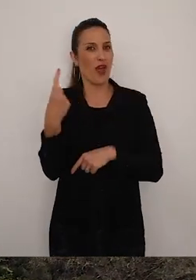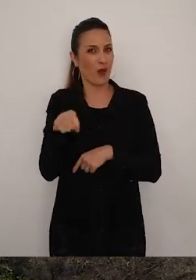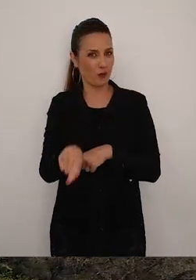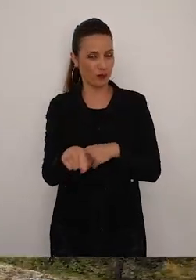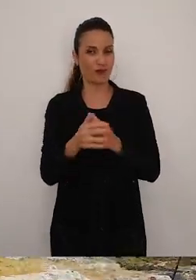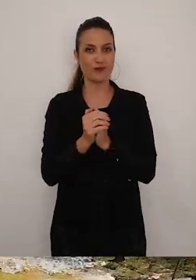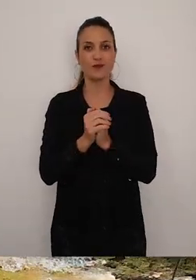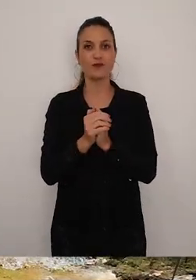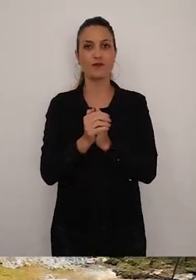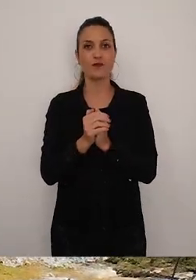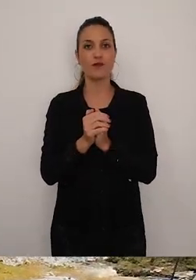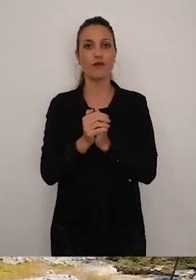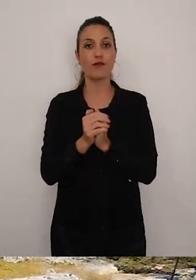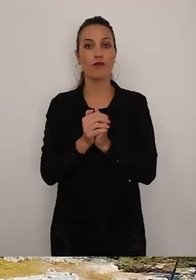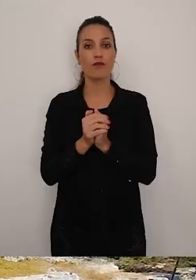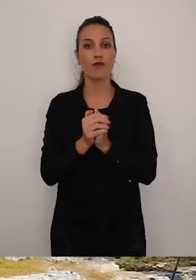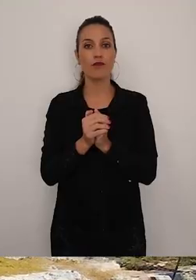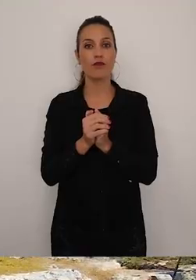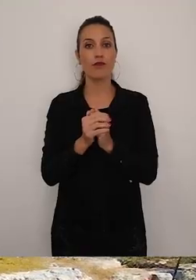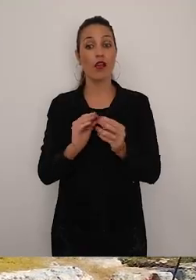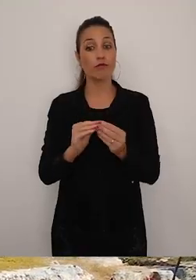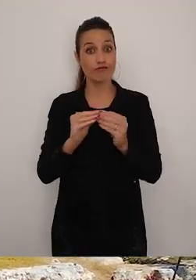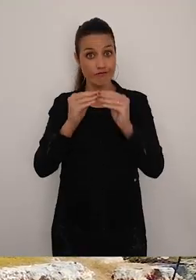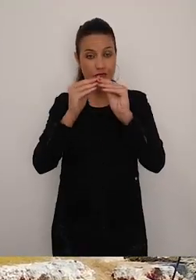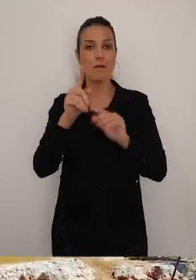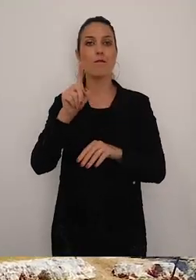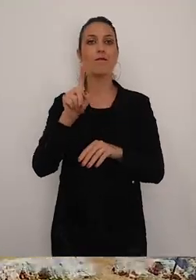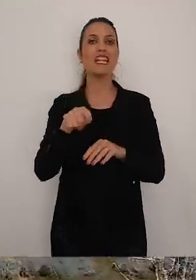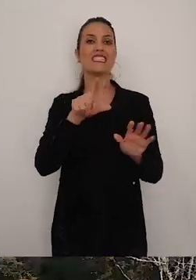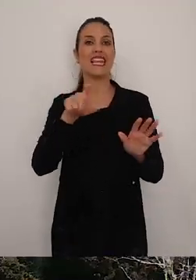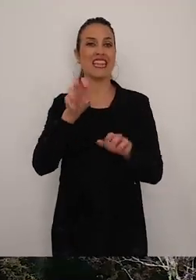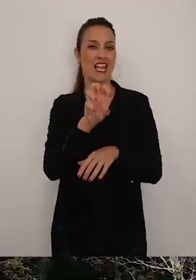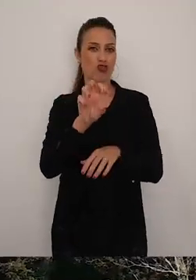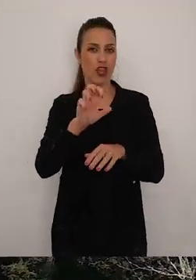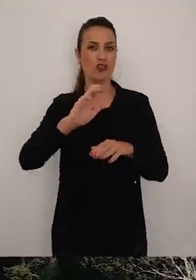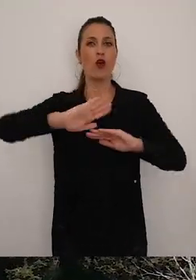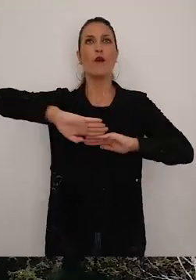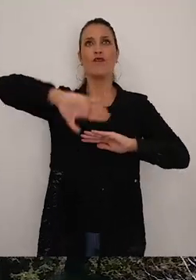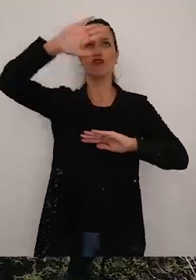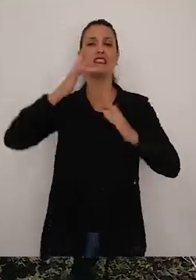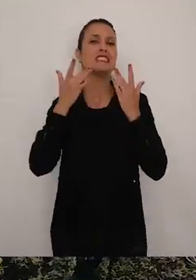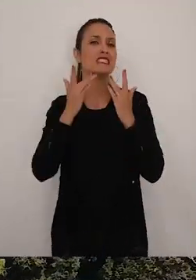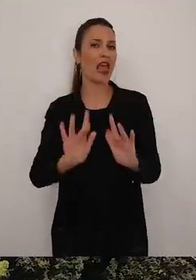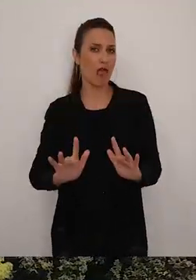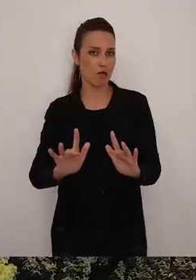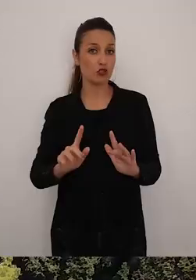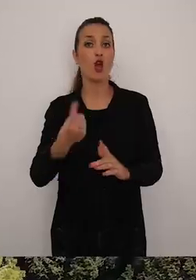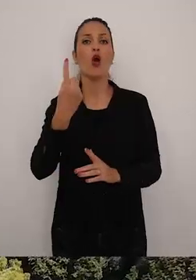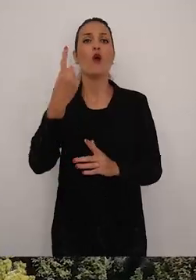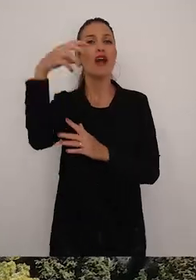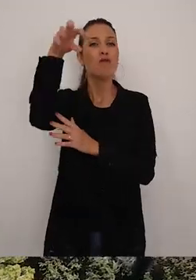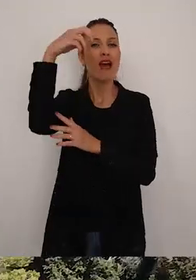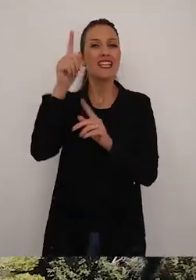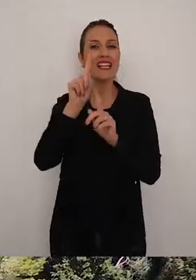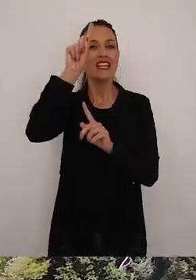L'attuale santuario di Montevergine, risalente ai primi del Settecento, presenta una facciata semplice e lineare, sormontata da un